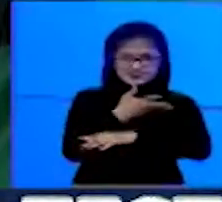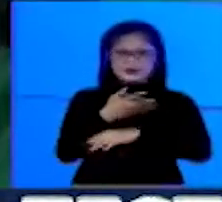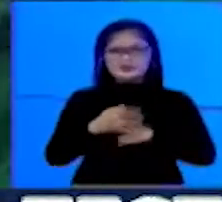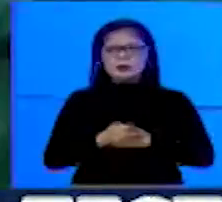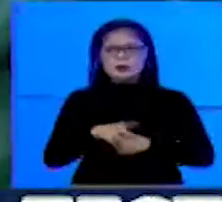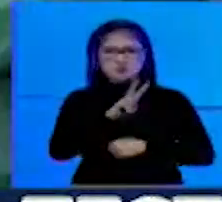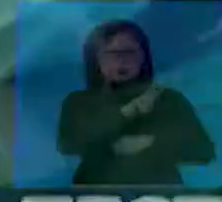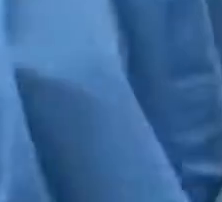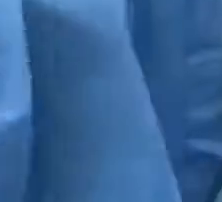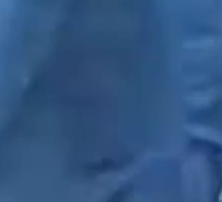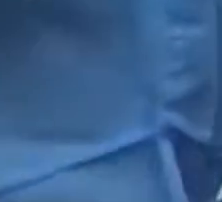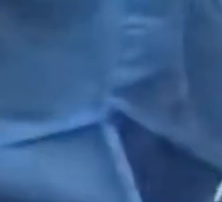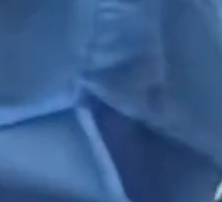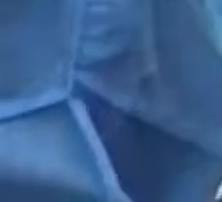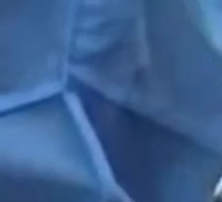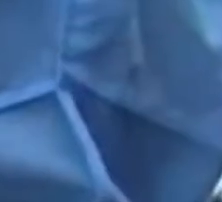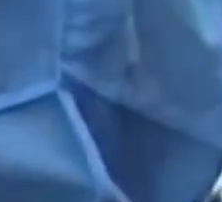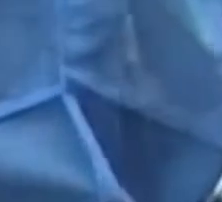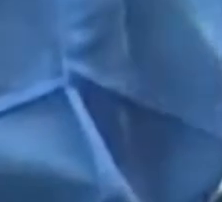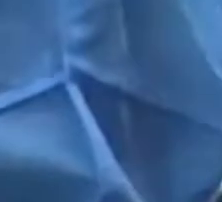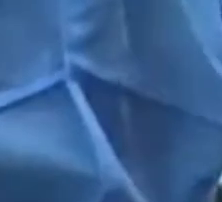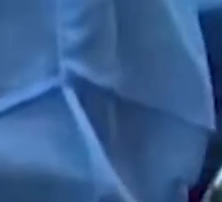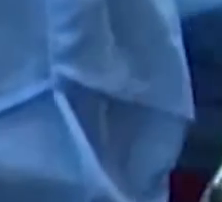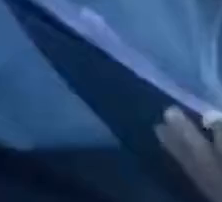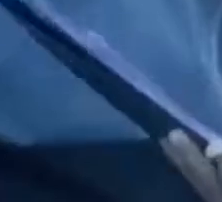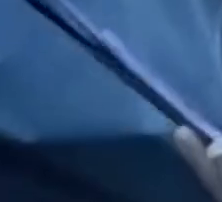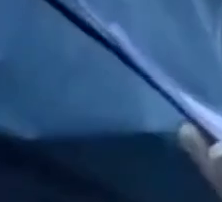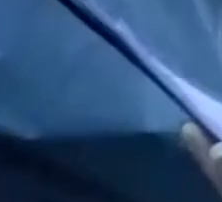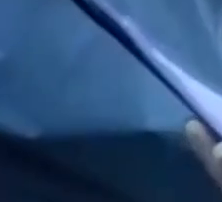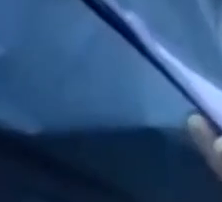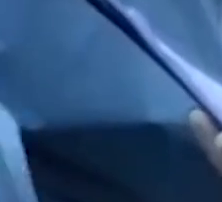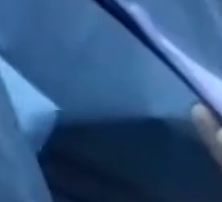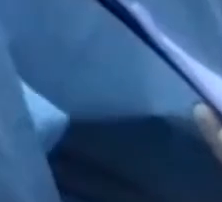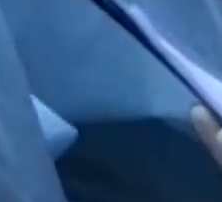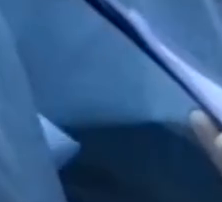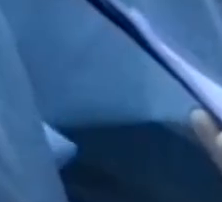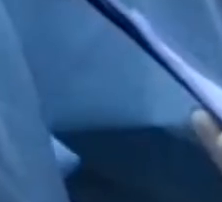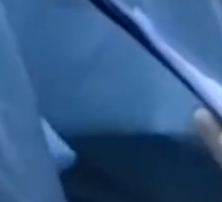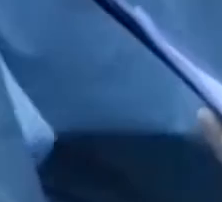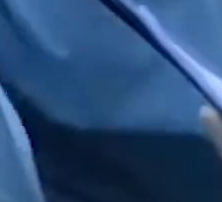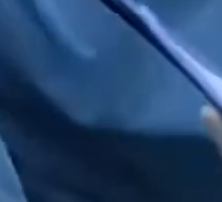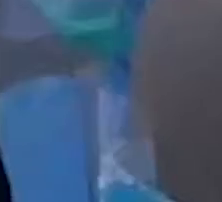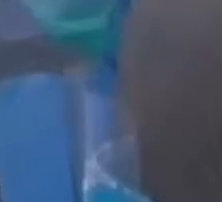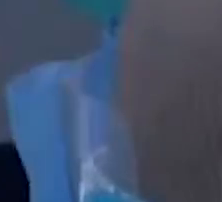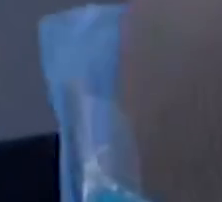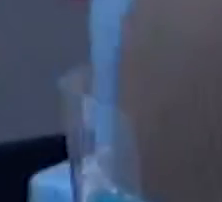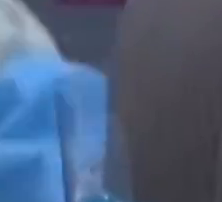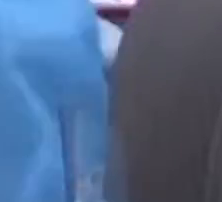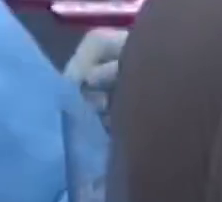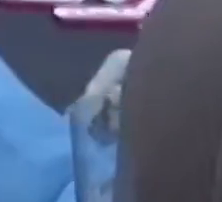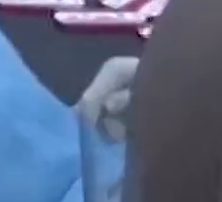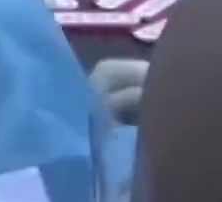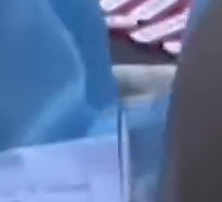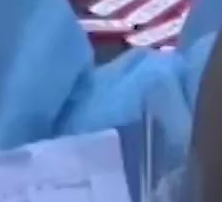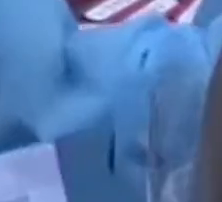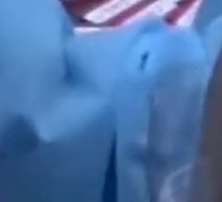209 pengunjuk rasa dibawa ke Mapolrestabes Bandung karena diduga melakukan pelanggaran saat berunjuk rasa. Hasil rapid test,